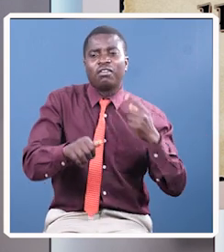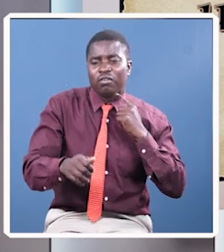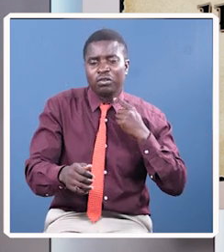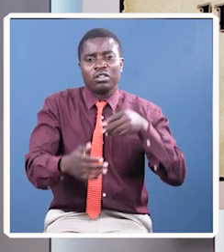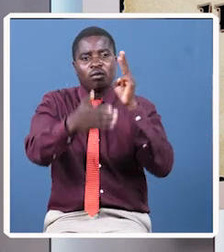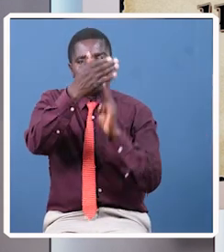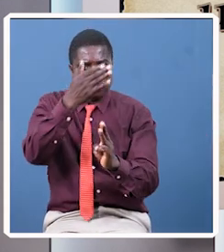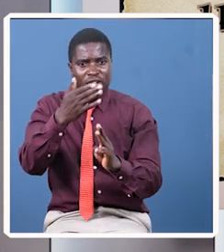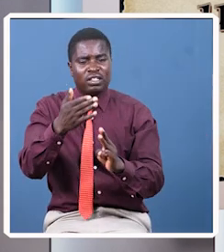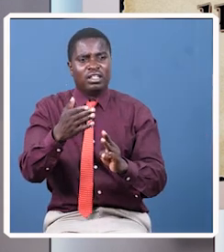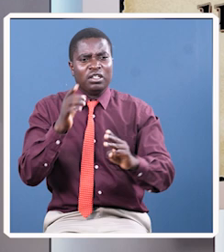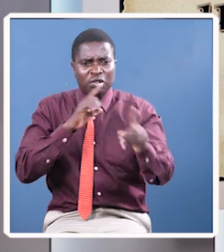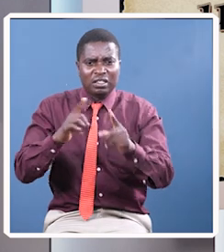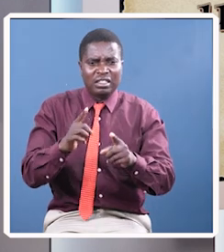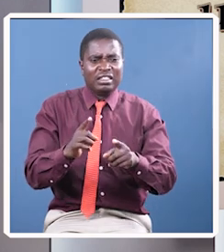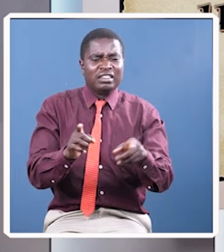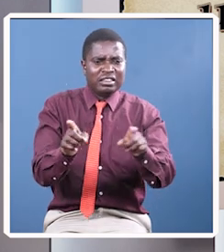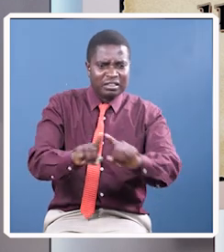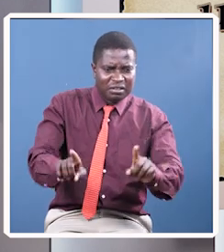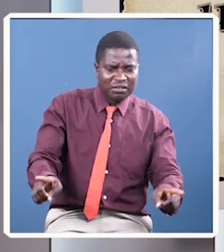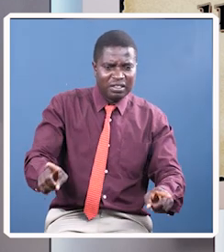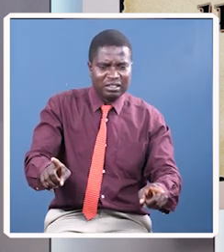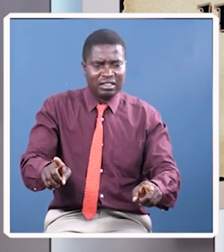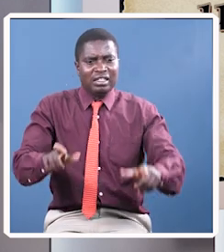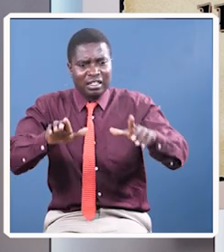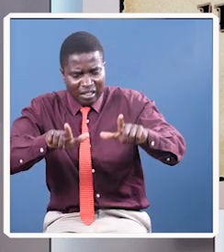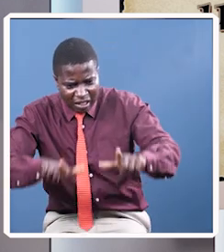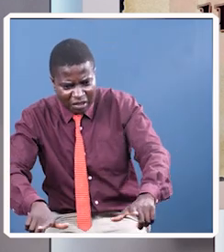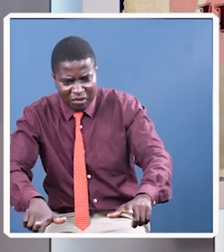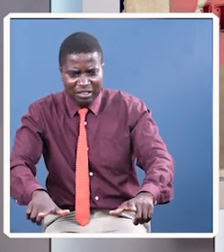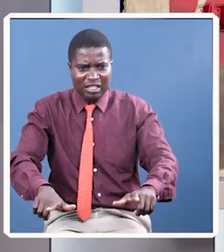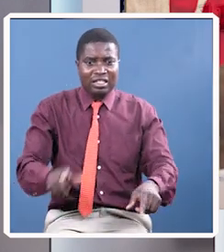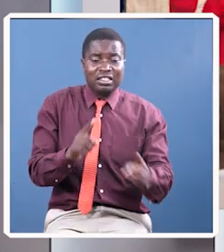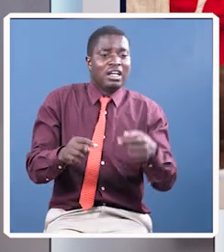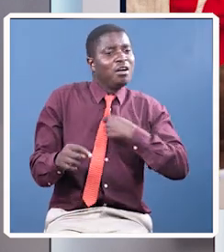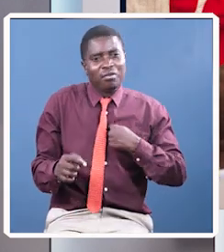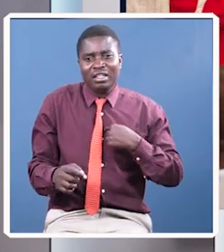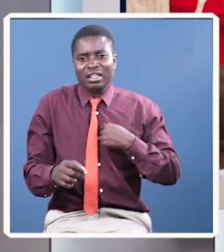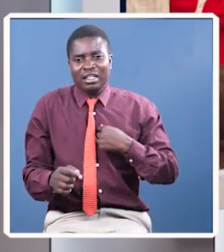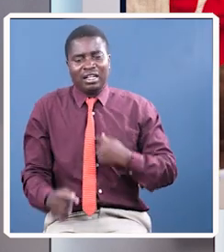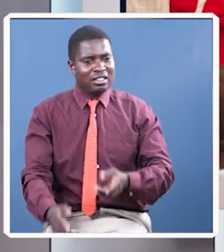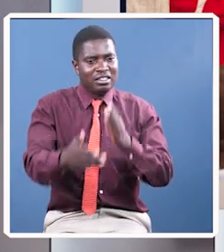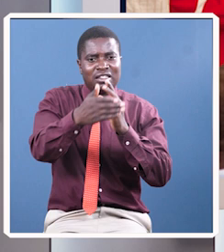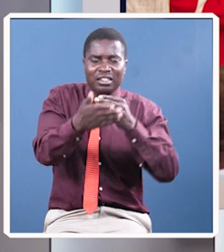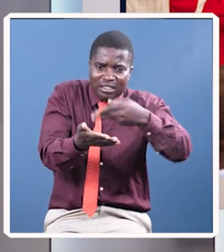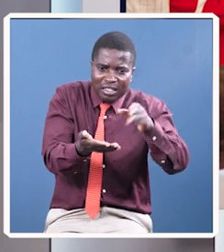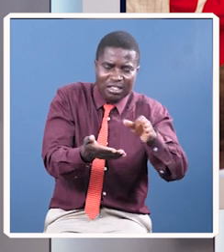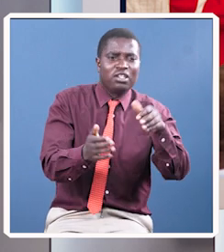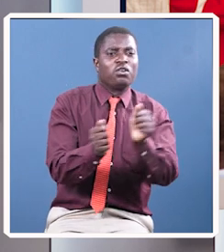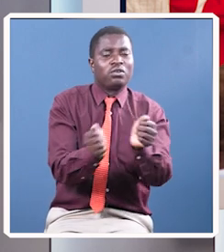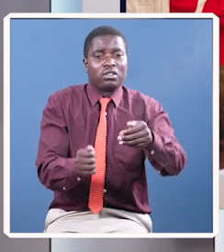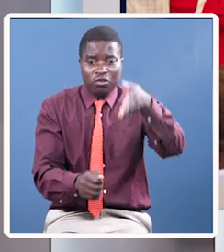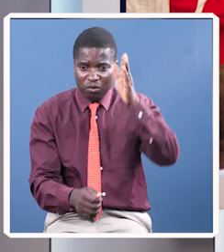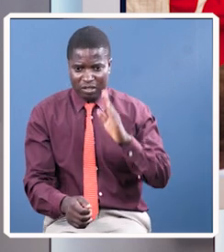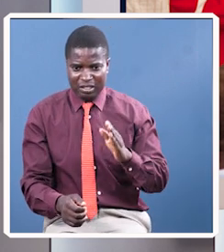oti Mwari ndiye ari kudaro. Saka mprofita wenema wasakanaya akakuti juma ndai hebu stronda mukati mwekuera huni tu dhava ushiboni